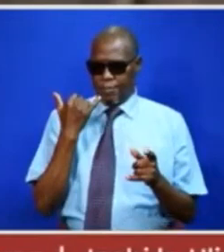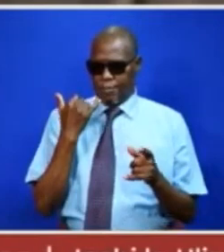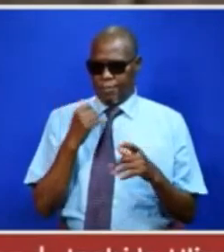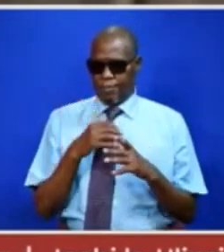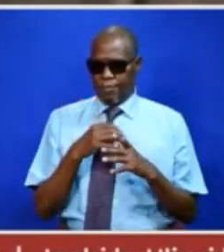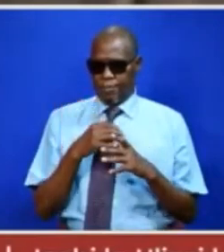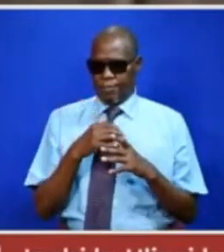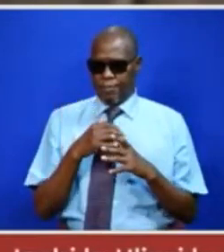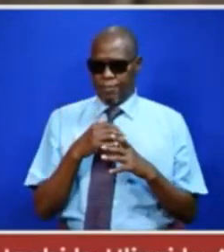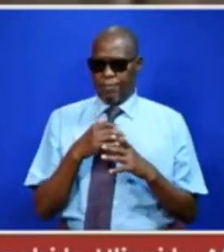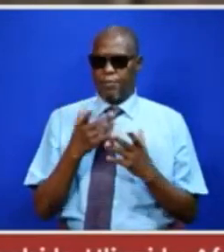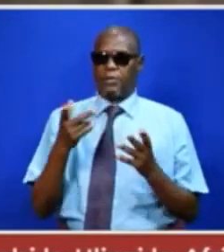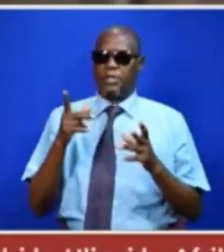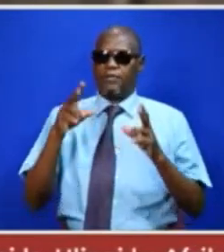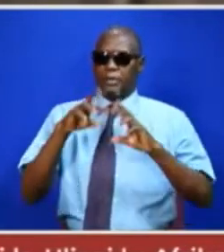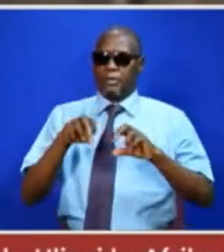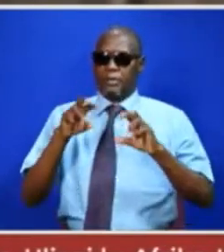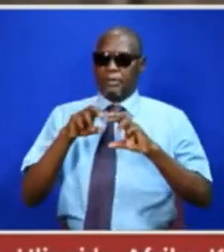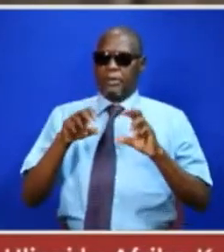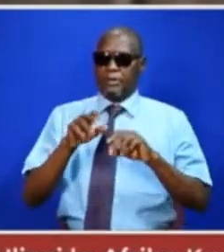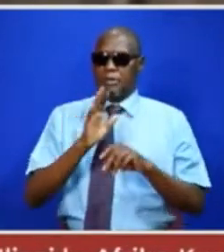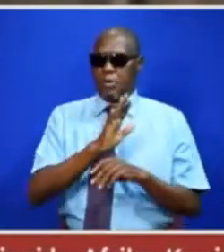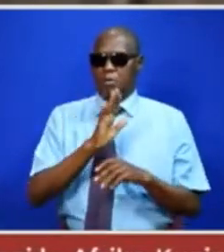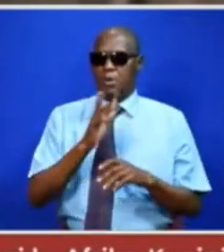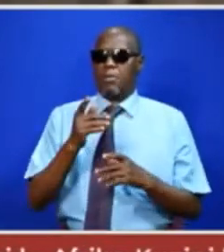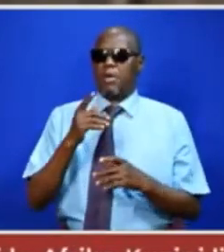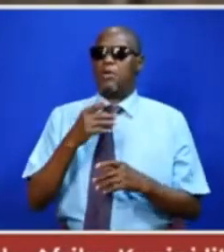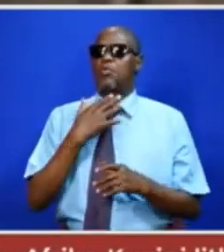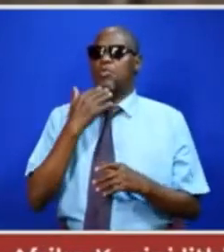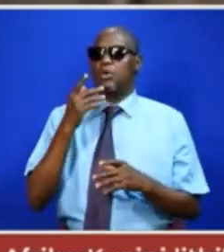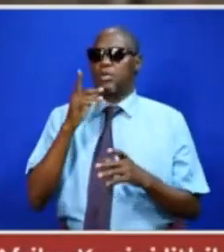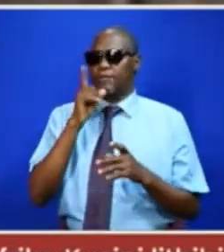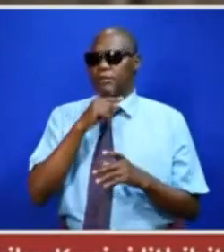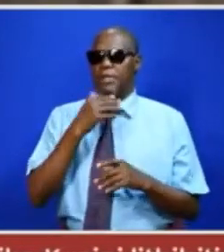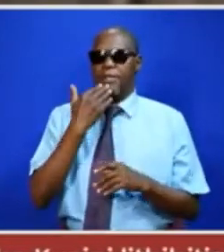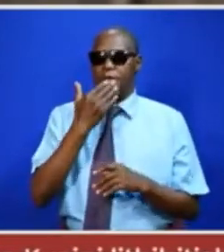Wanamaliza uchunguzi wao. Thank you very much. Very cooperative client. Thank you.